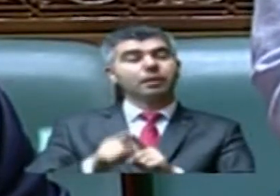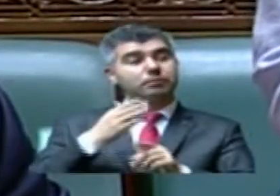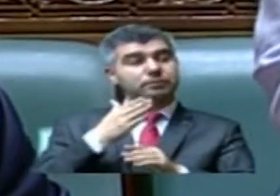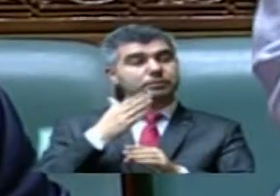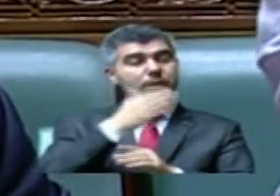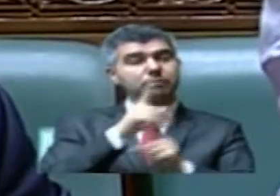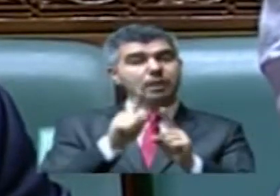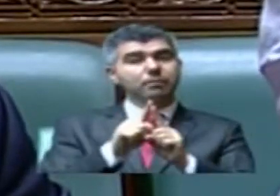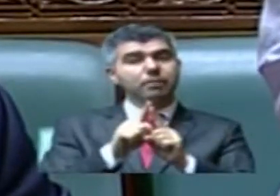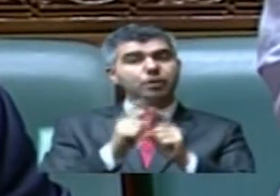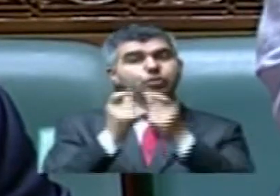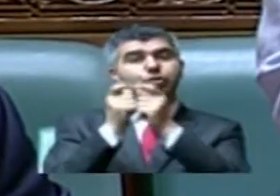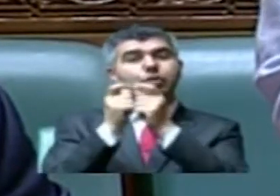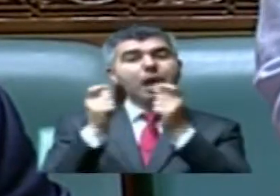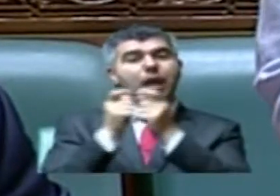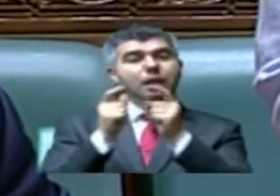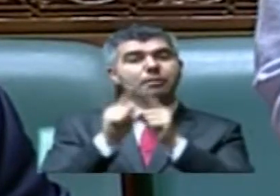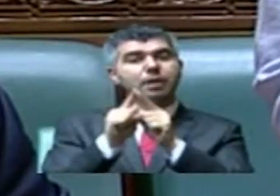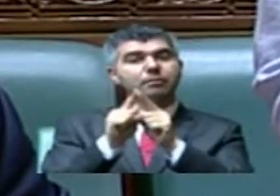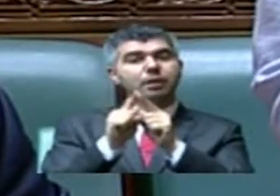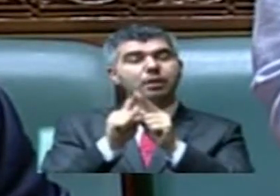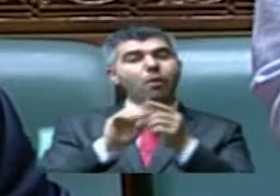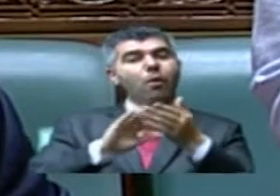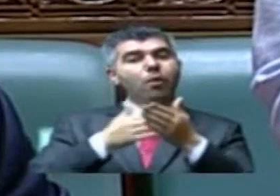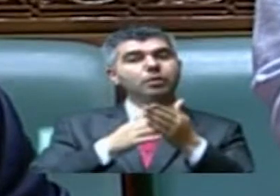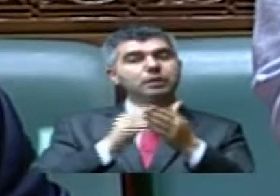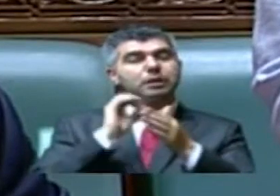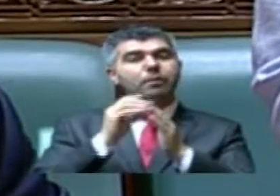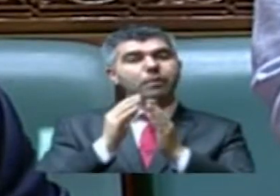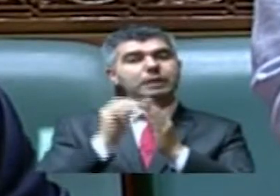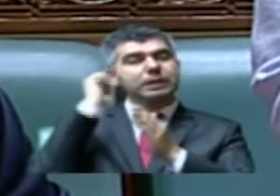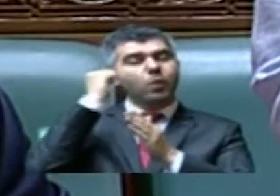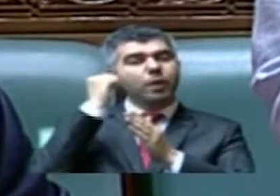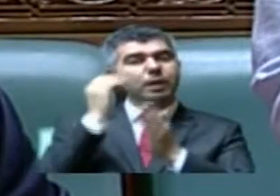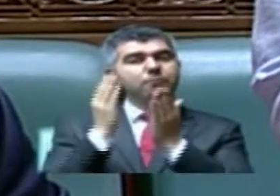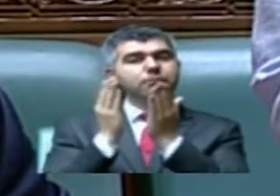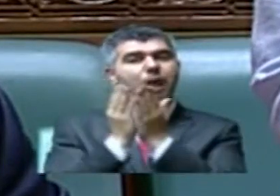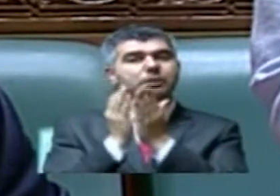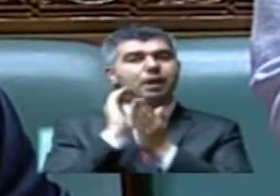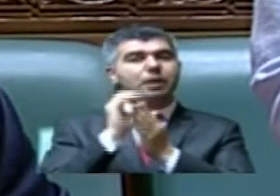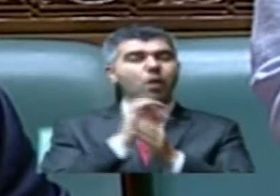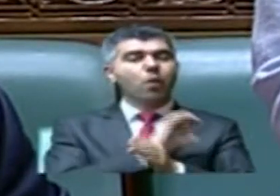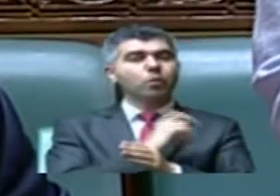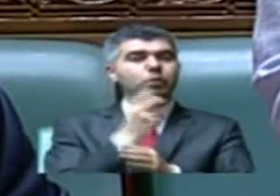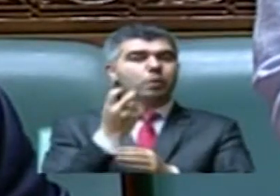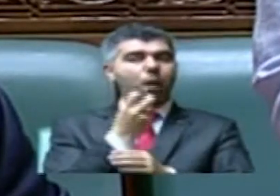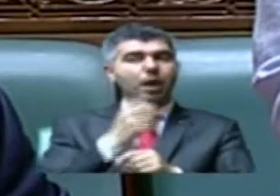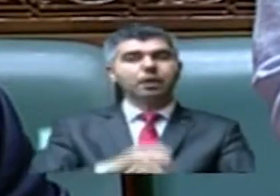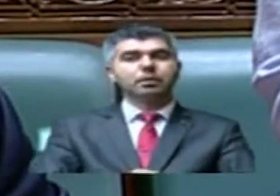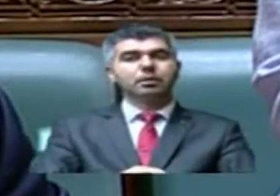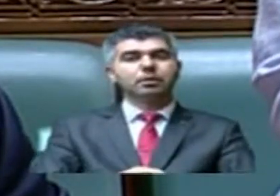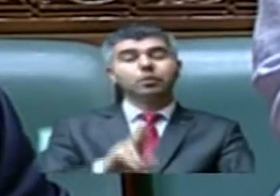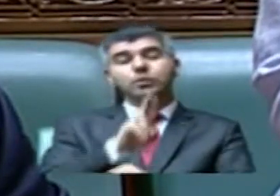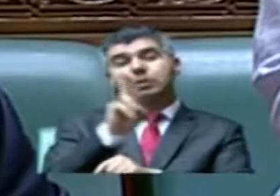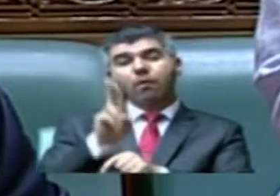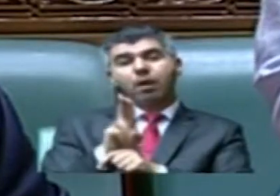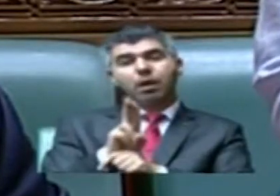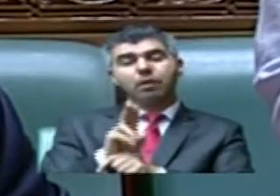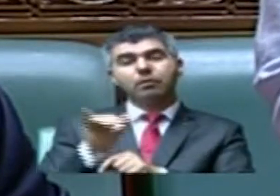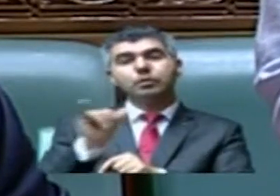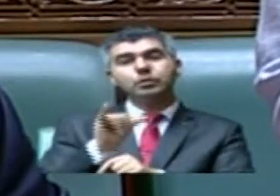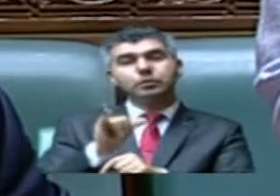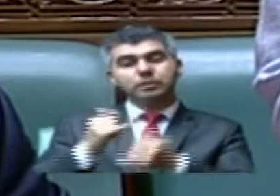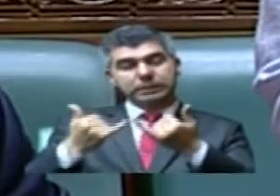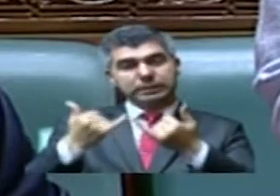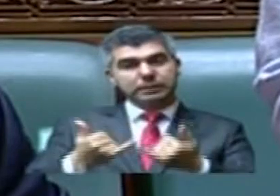من أجل تدبير مراكز التكوين التابعة لوزارة السياحة، لذا نسائلكم سيدة الكاتبة الدولة على وضعية هذه